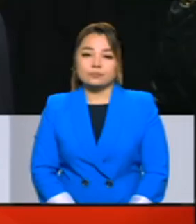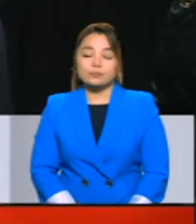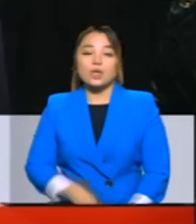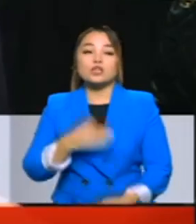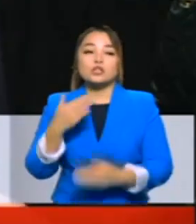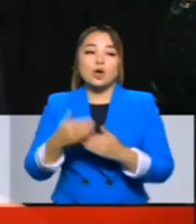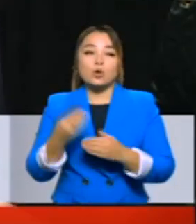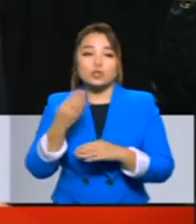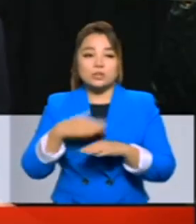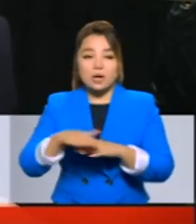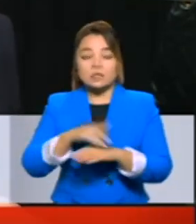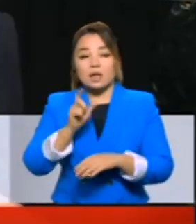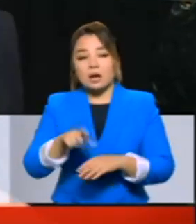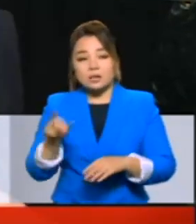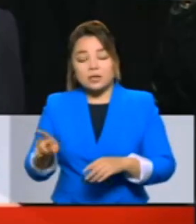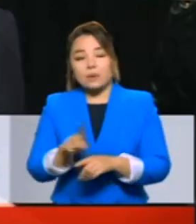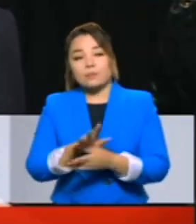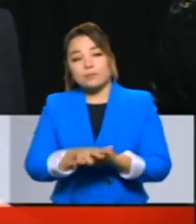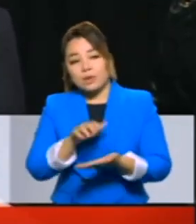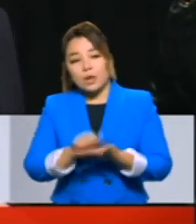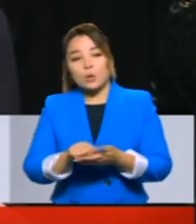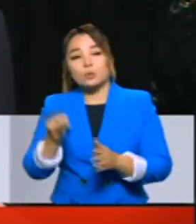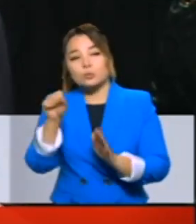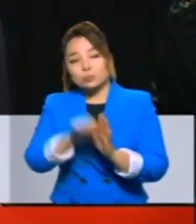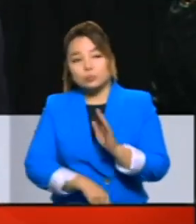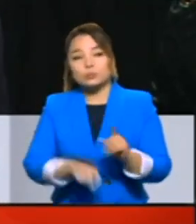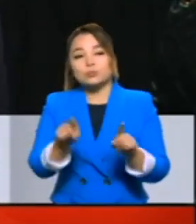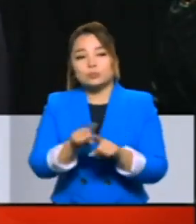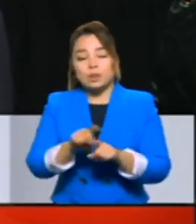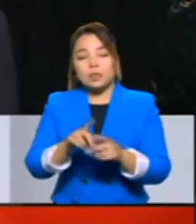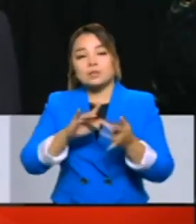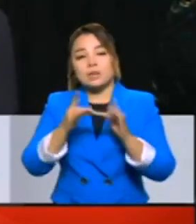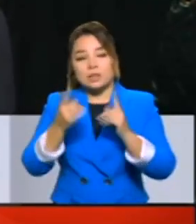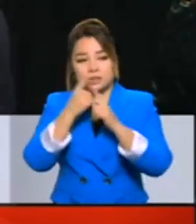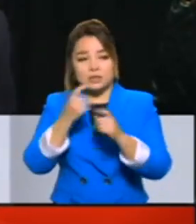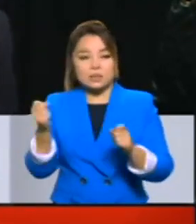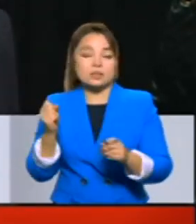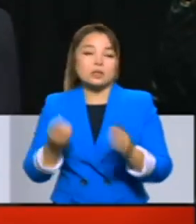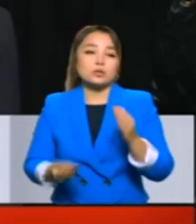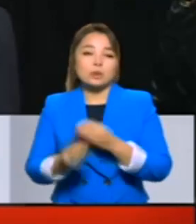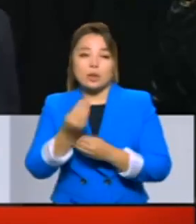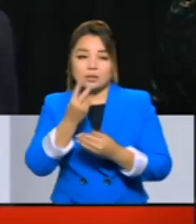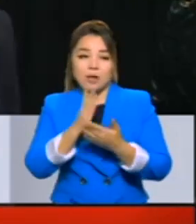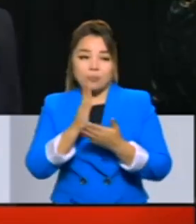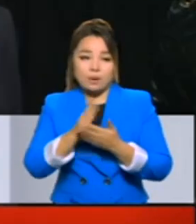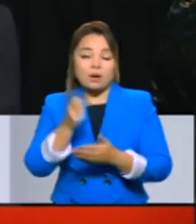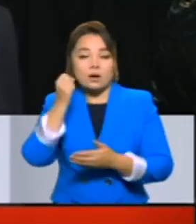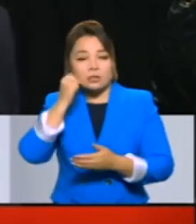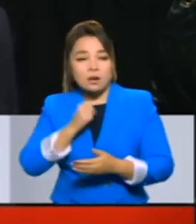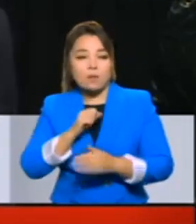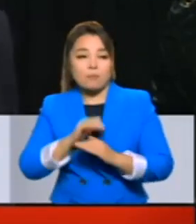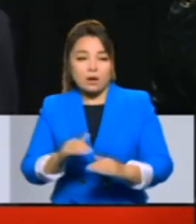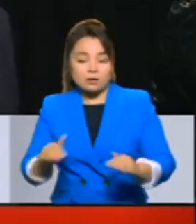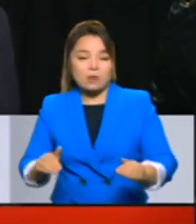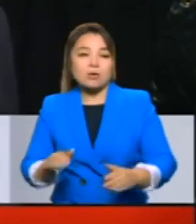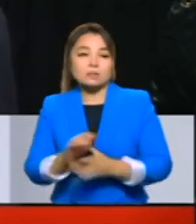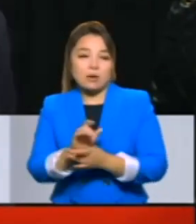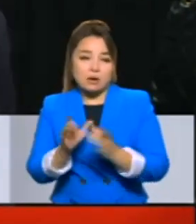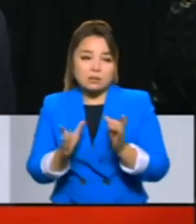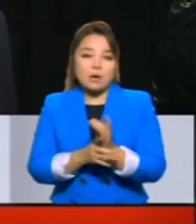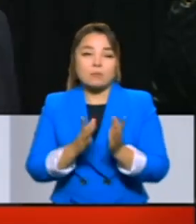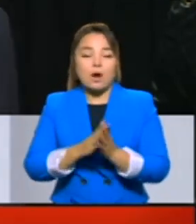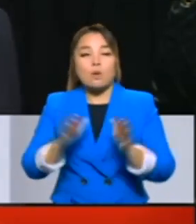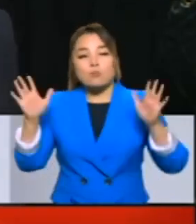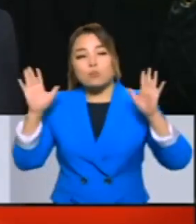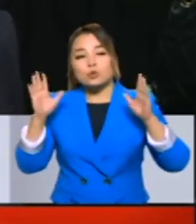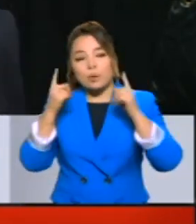Таяу шығыста адамдарды айуандықпен өлтіріп, оны әлеуметтік желілерге жүктеп жатыр. Қарттар мен балаларды тұтқынға алды, ал өздерін